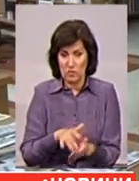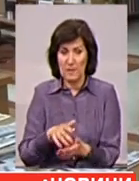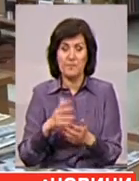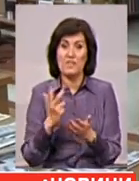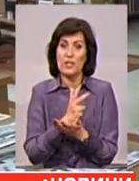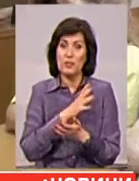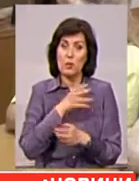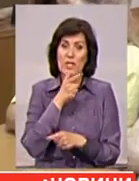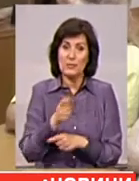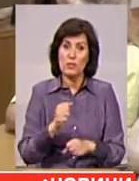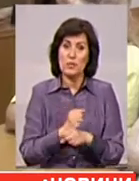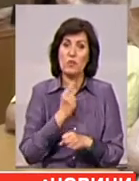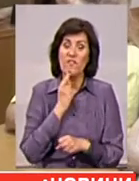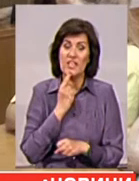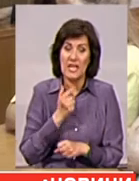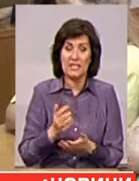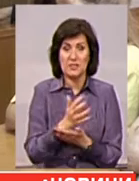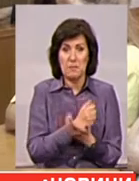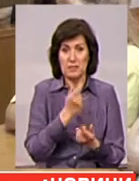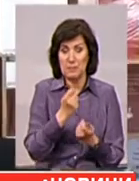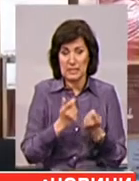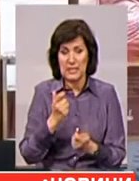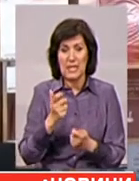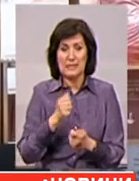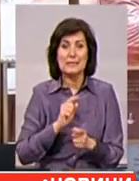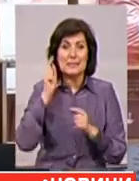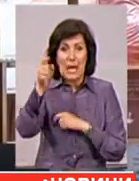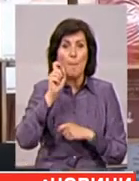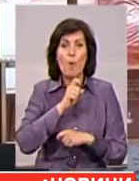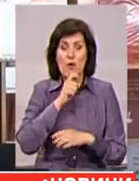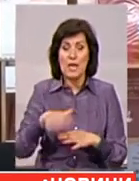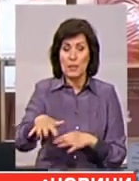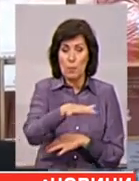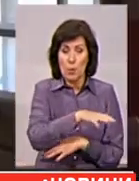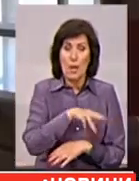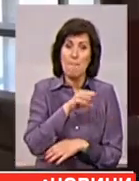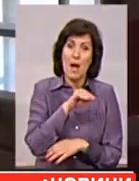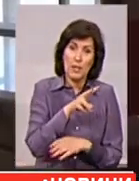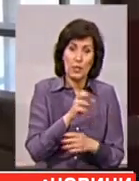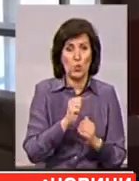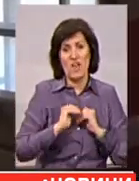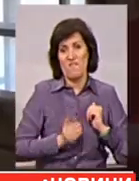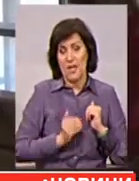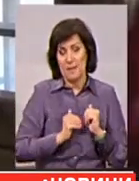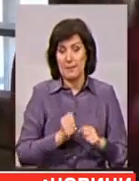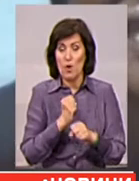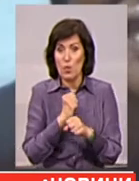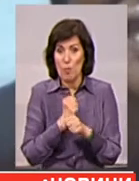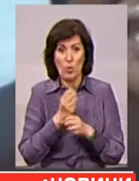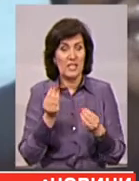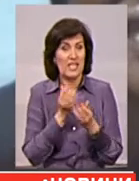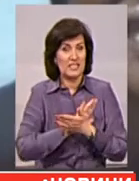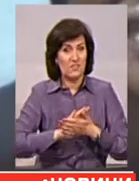сезонних заробітках у Фінляндії, збирав чорниці та брусниці за полярним колом, а полуниці і малину – на фермі. Каже, робота на